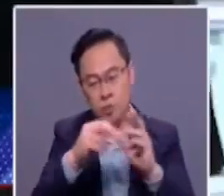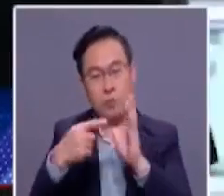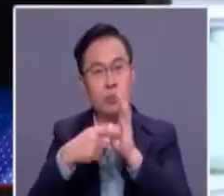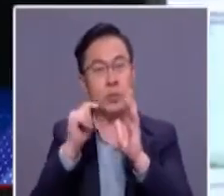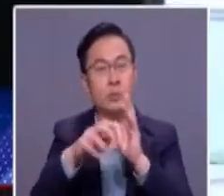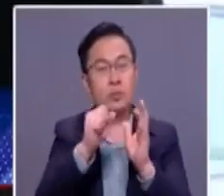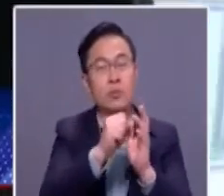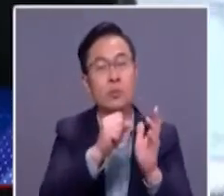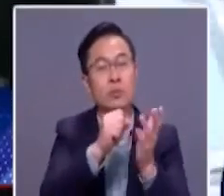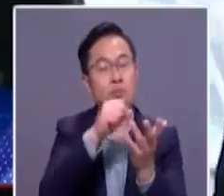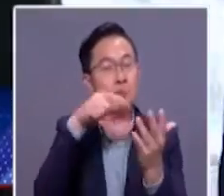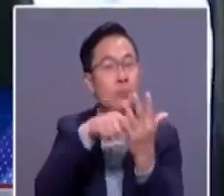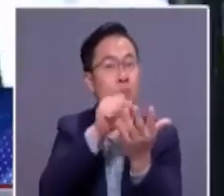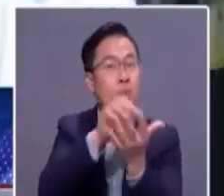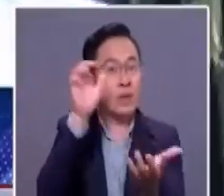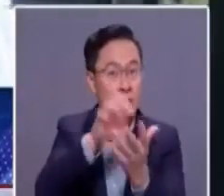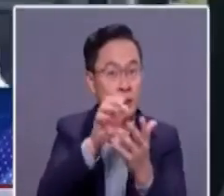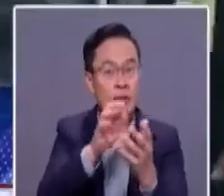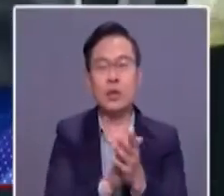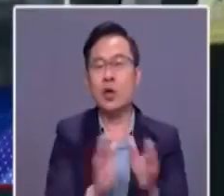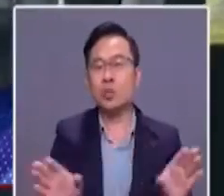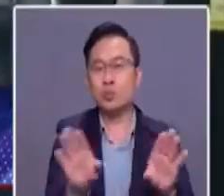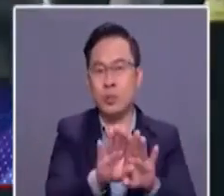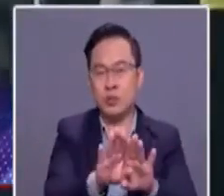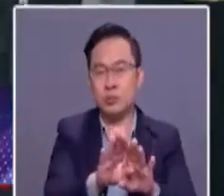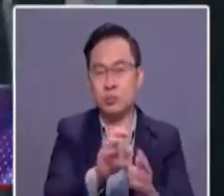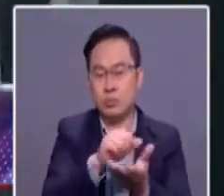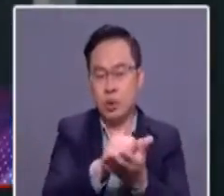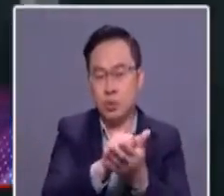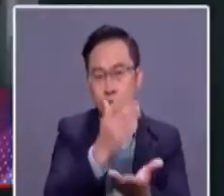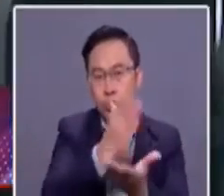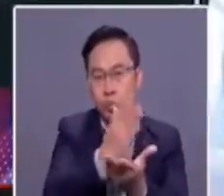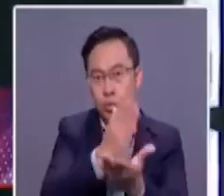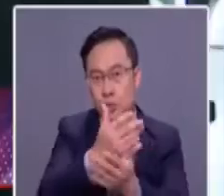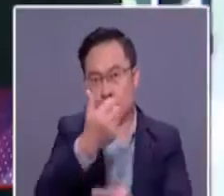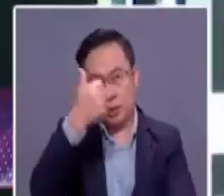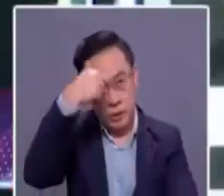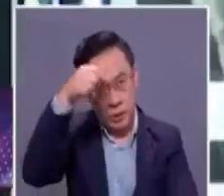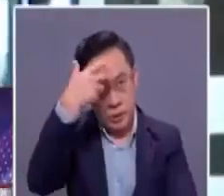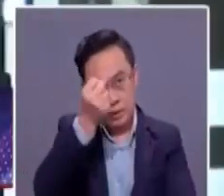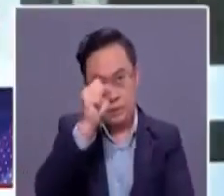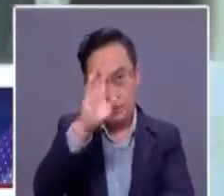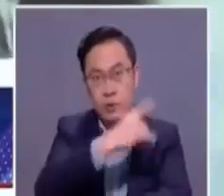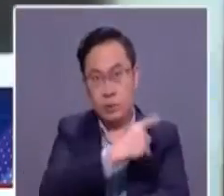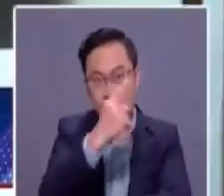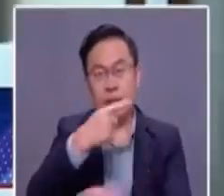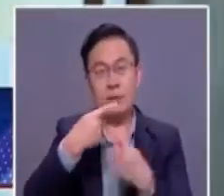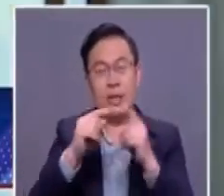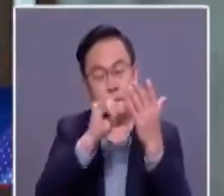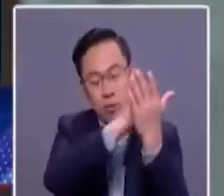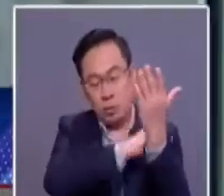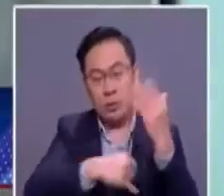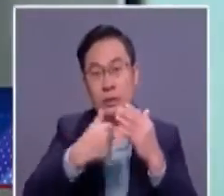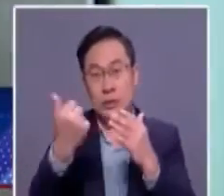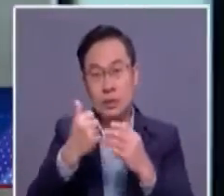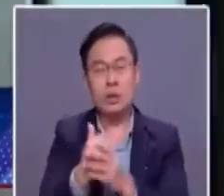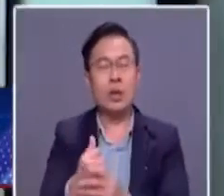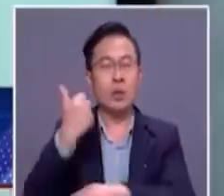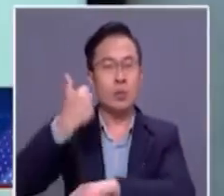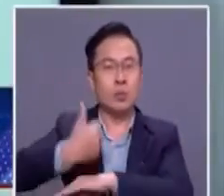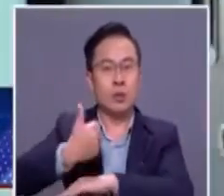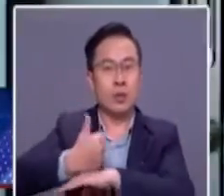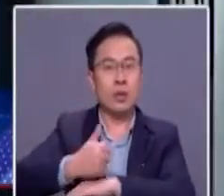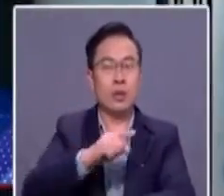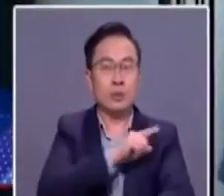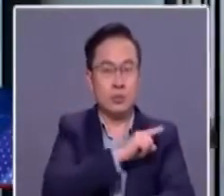ดนะคะแต่ในต่างจังหวัดเนี่ยอันนี้อย่างที่บอกไปคุณผู้ชมว่าแล้วแต่จังหวัดแต่ละจังหวัดว่าเขาเนี่ยจะจัดการยังไงนะคะซึ่